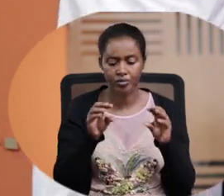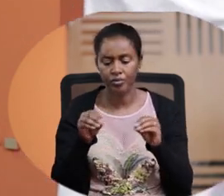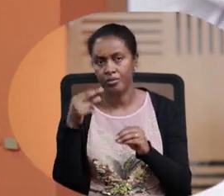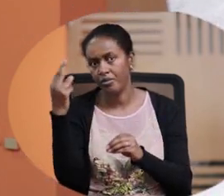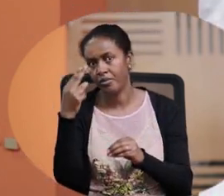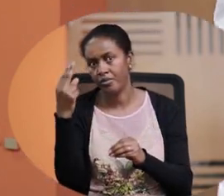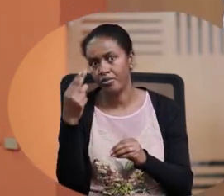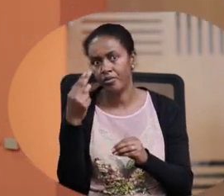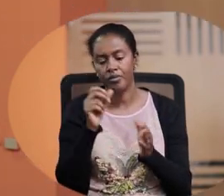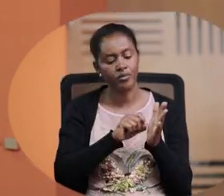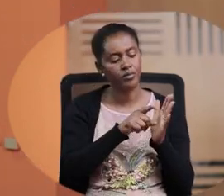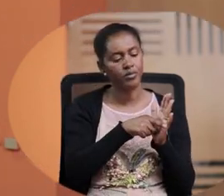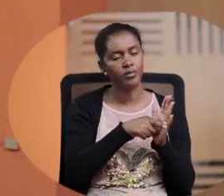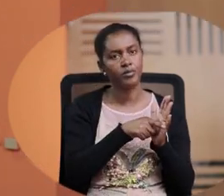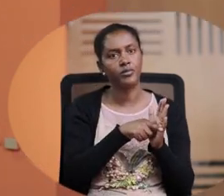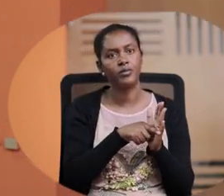nu gargaro